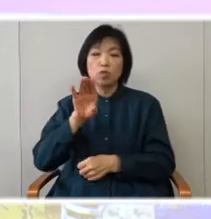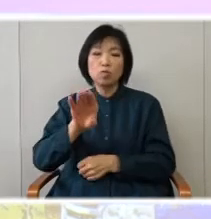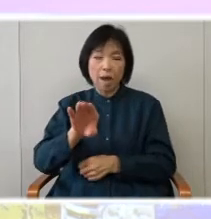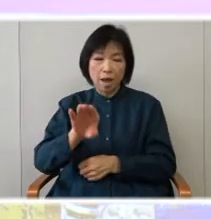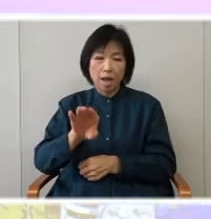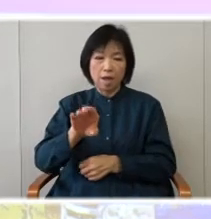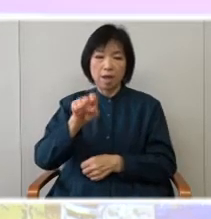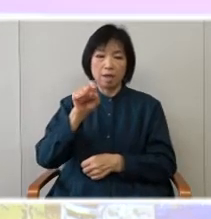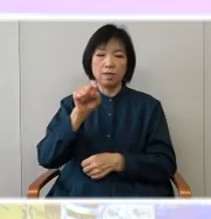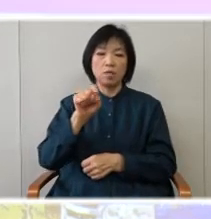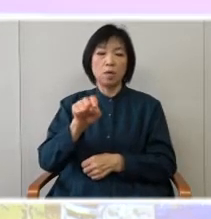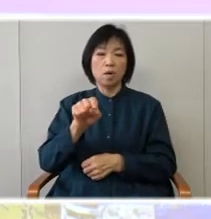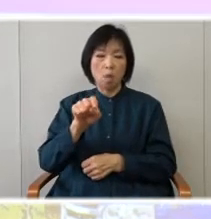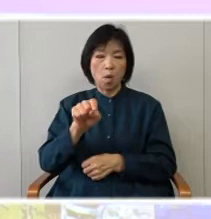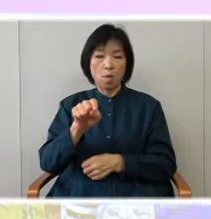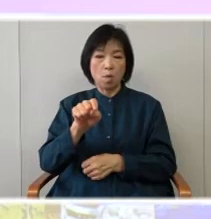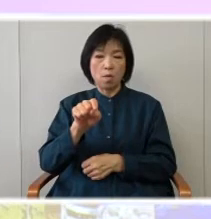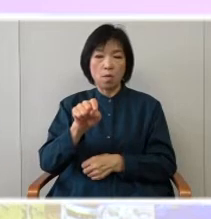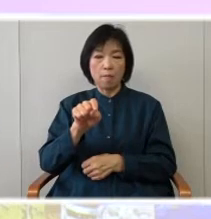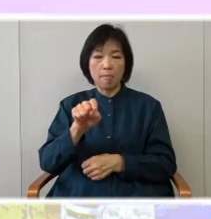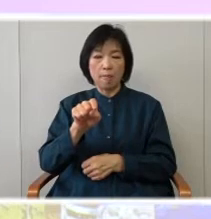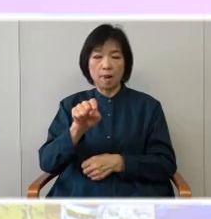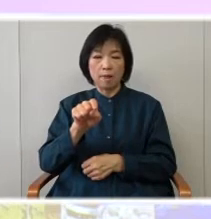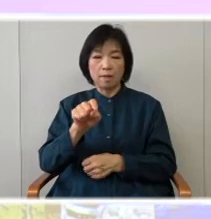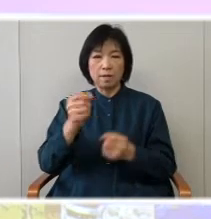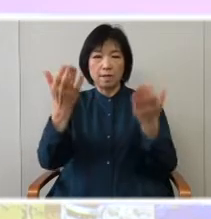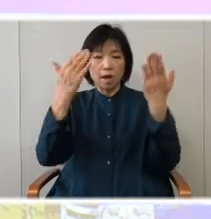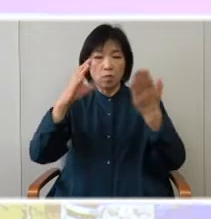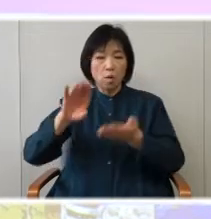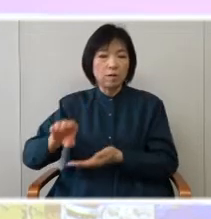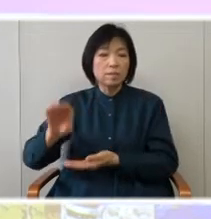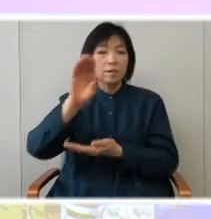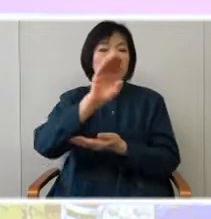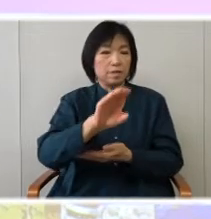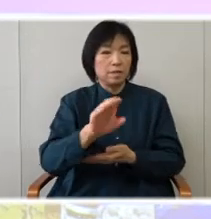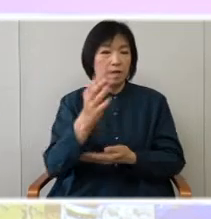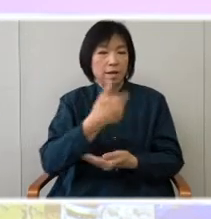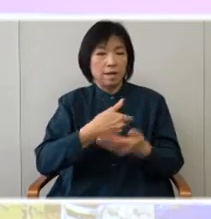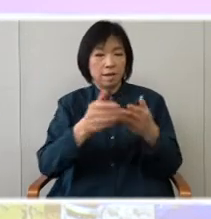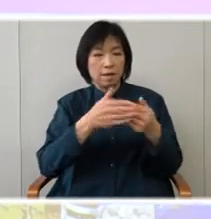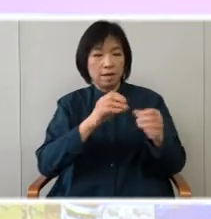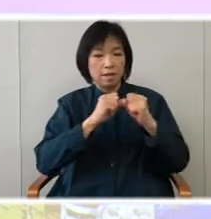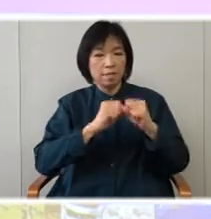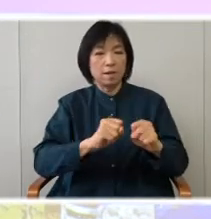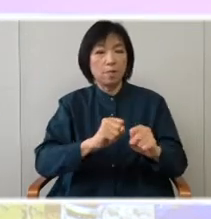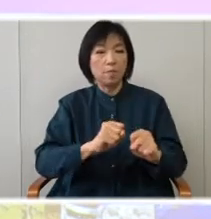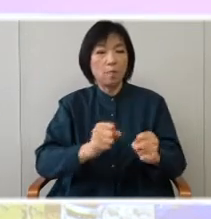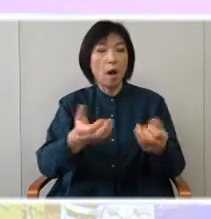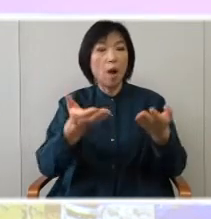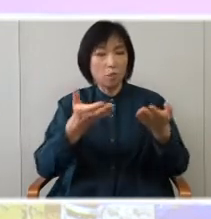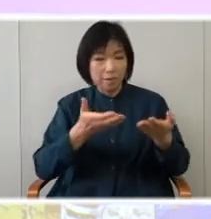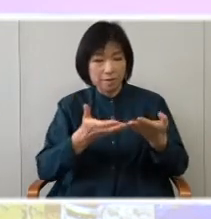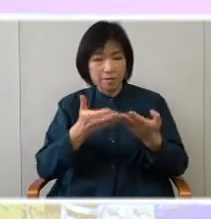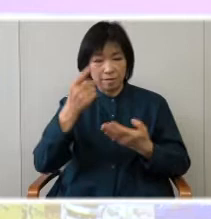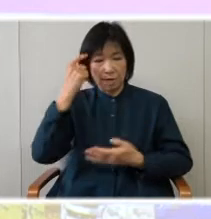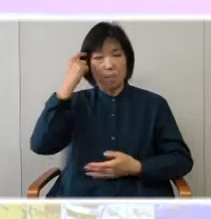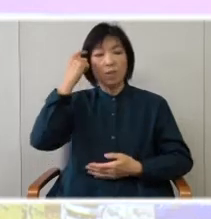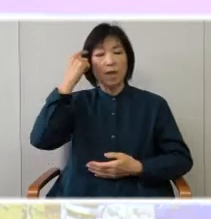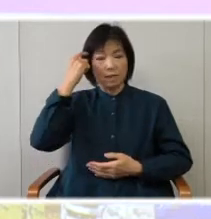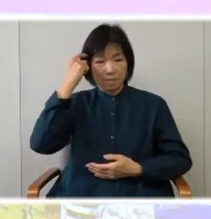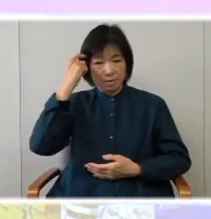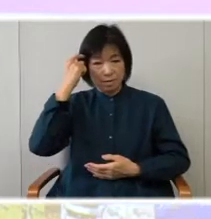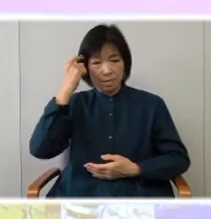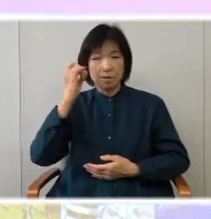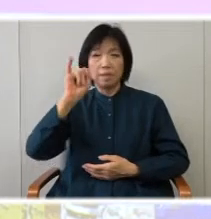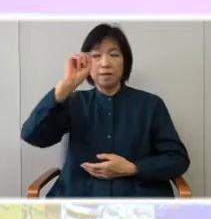うしたものを持って行って見てもらおう、体験してもらおうというものであります。で、あの伊那